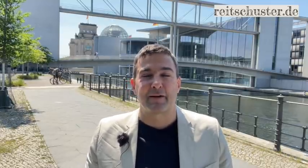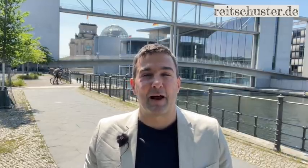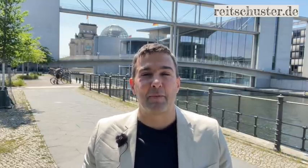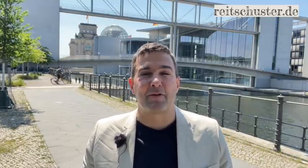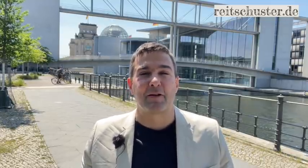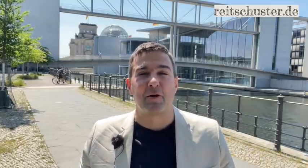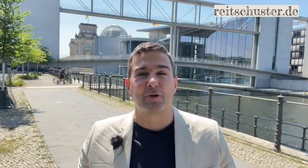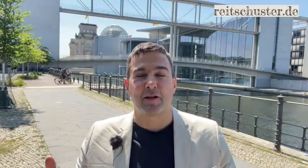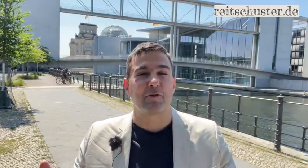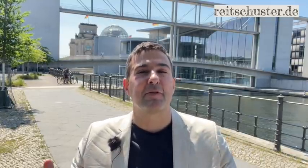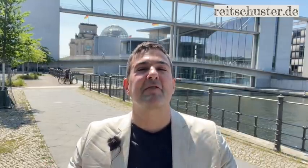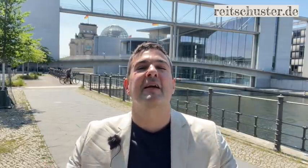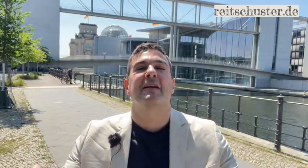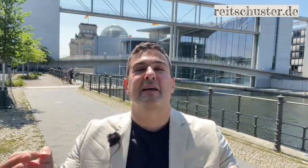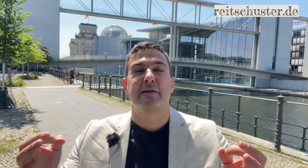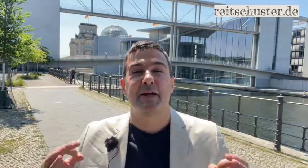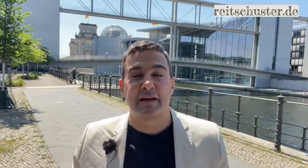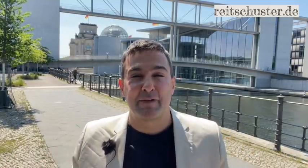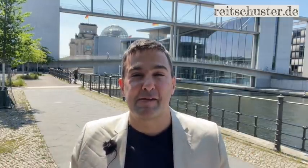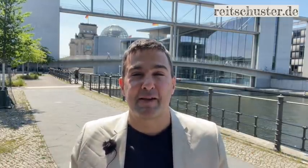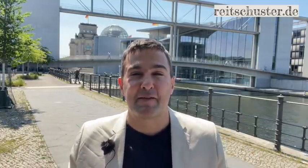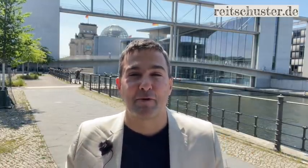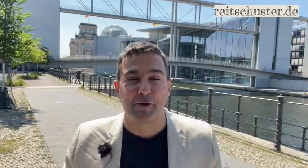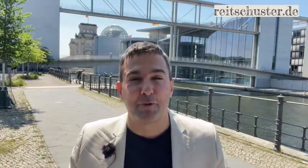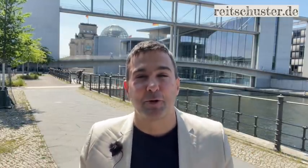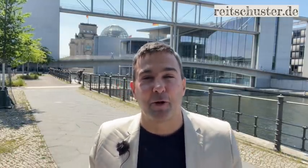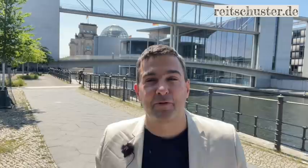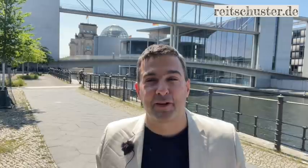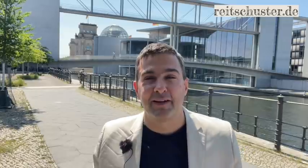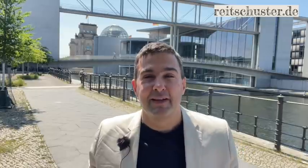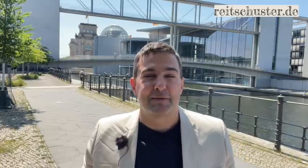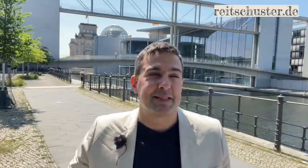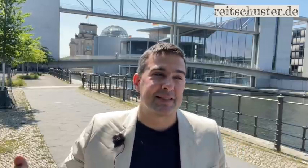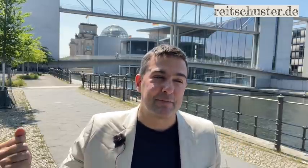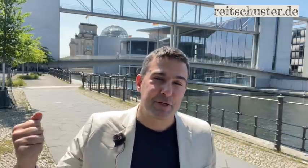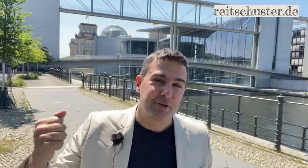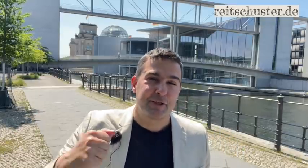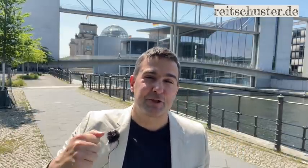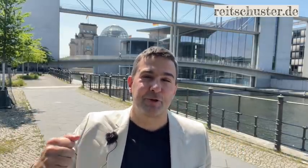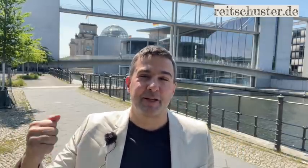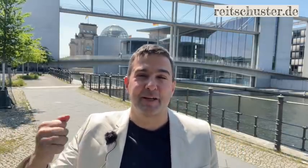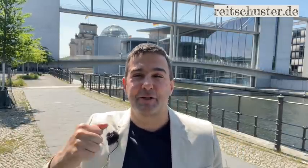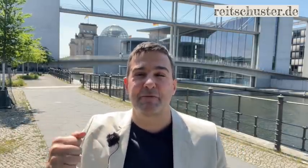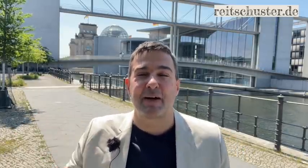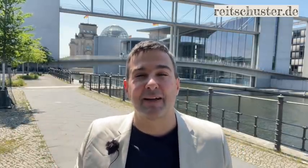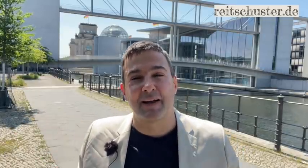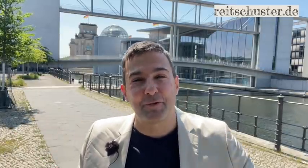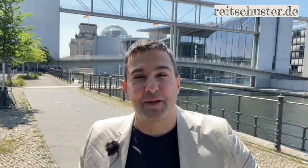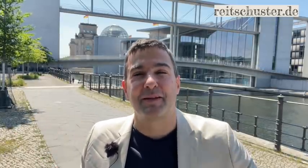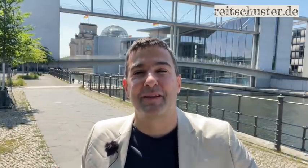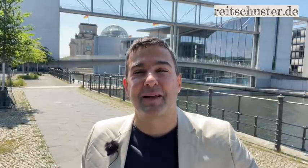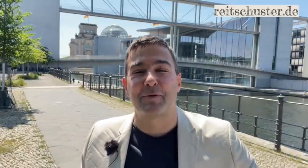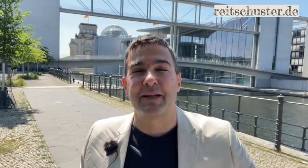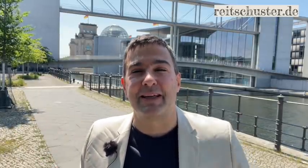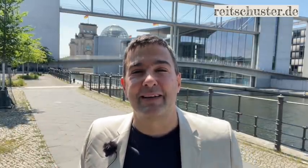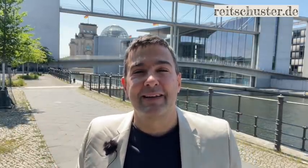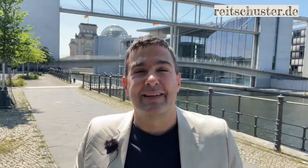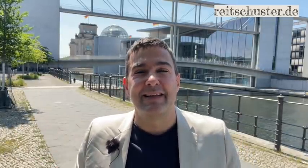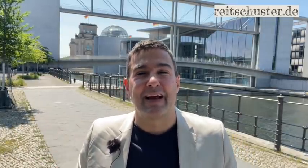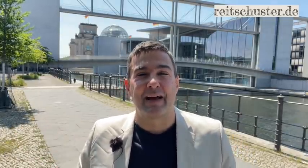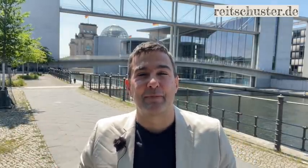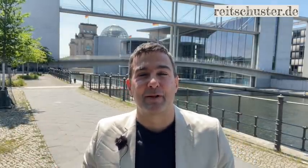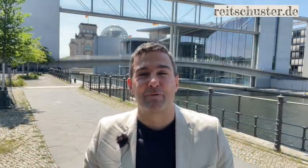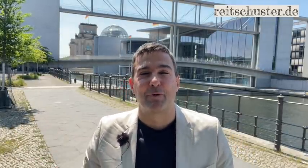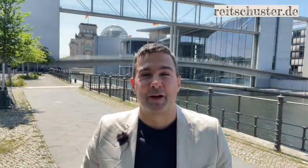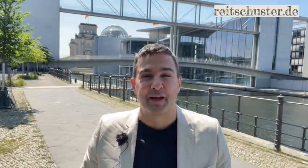da kam es dann auch dazu, was eigentlich ja immer der Fall sein sollte oder öfter, dass man selber schon die schöne kritische Frage hat und der Kollege,